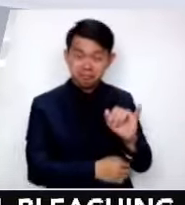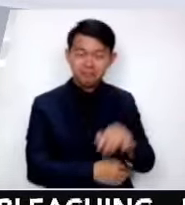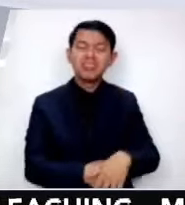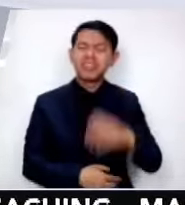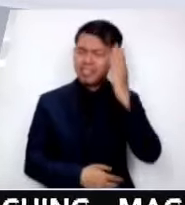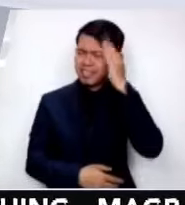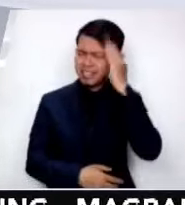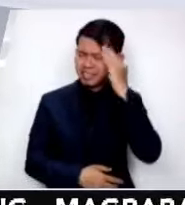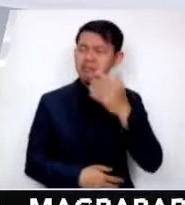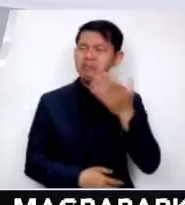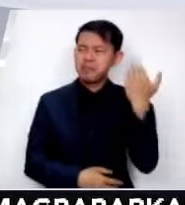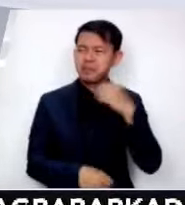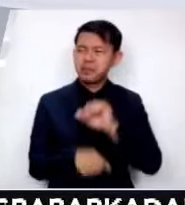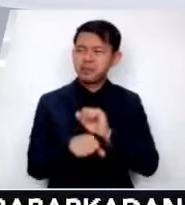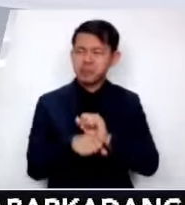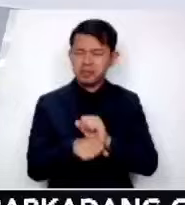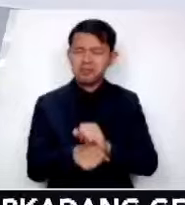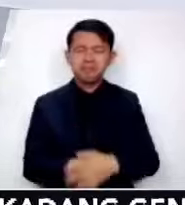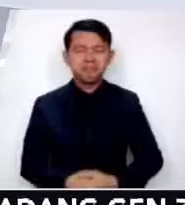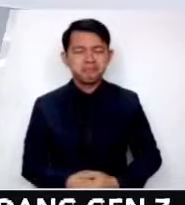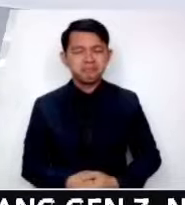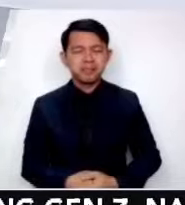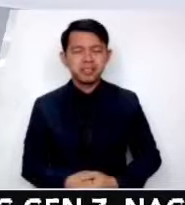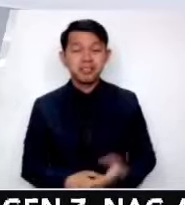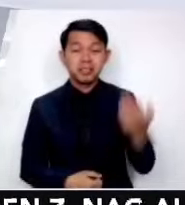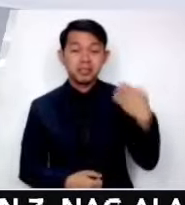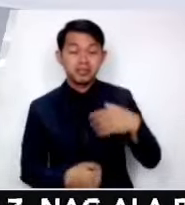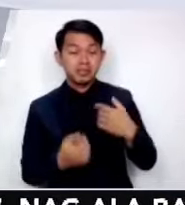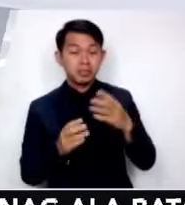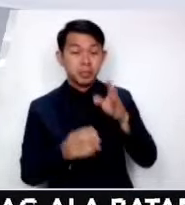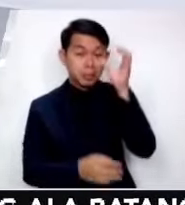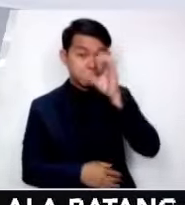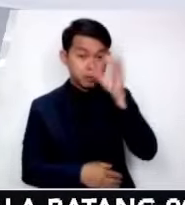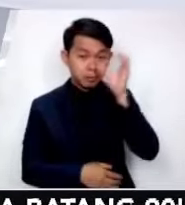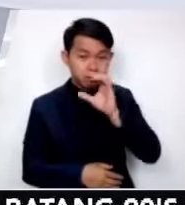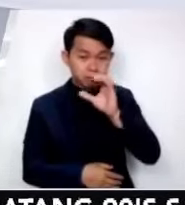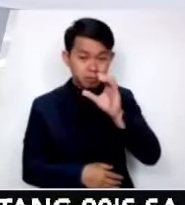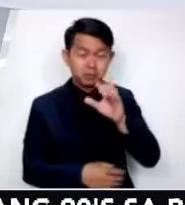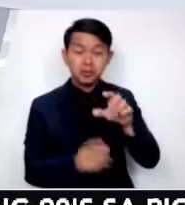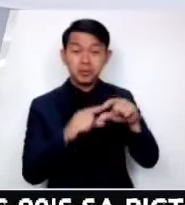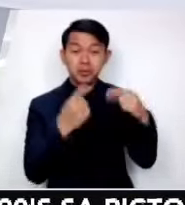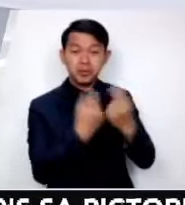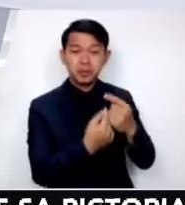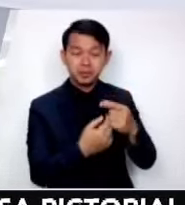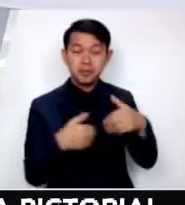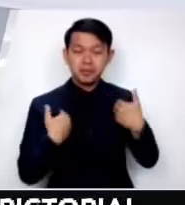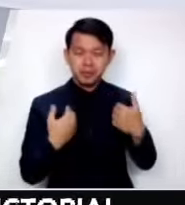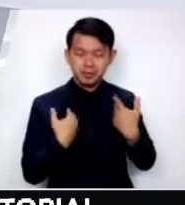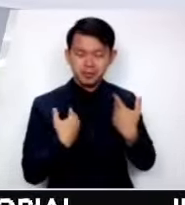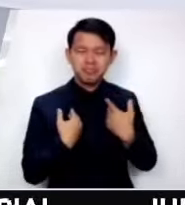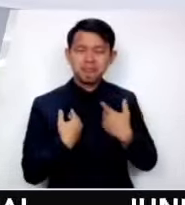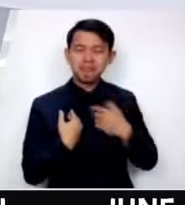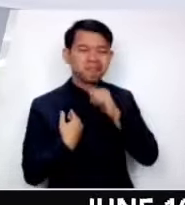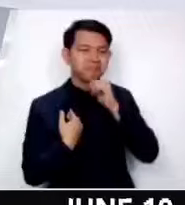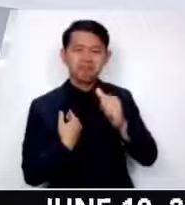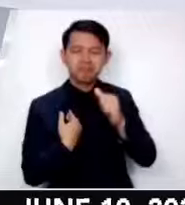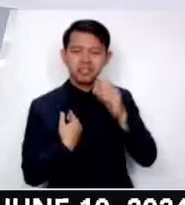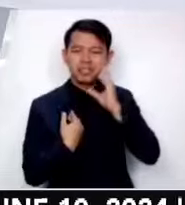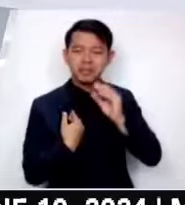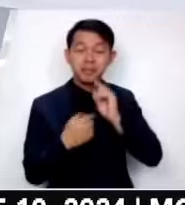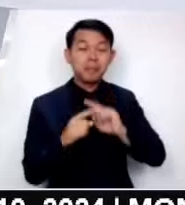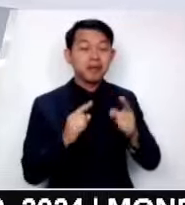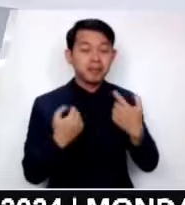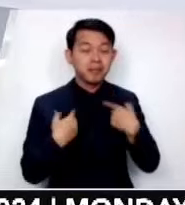Ang isang barkada sa Cebu, hindi na naabutan yan. Pero achieve ang 90s aesthetic sa kanilang photoshoot. Ang